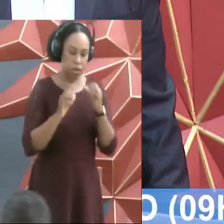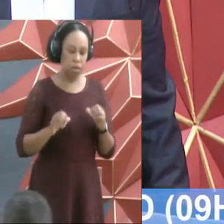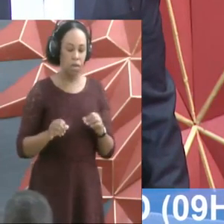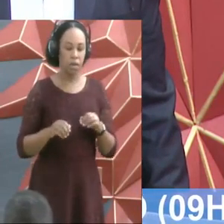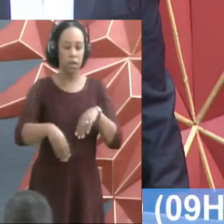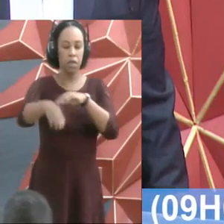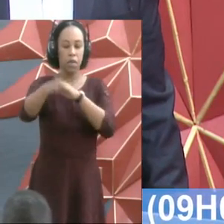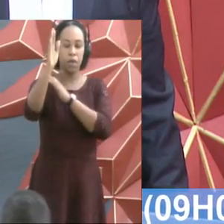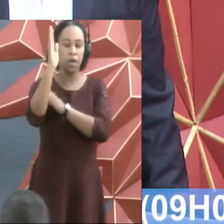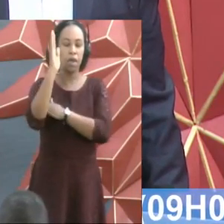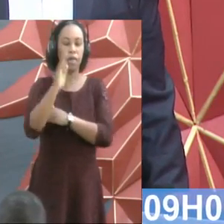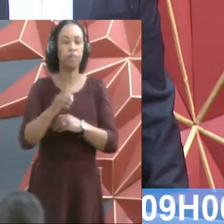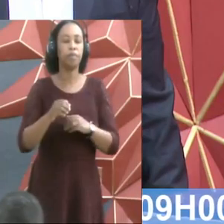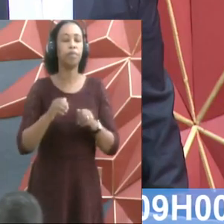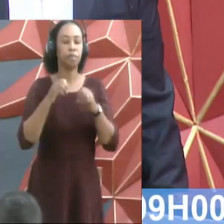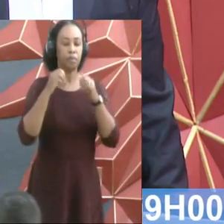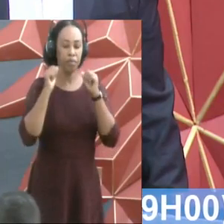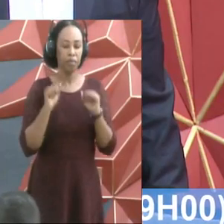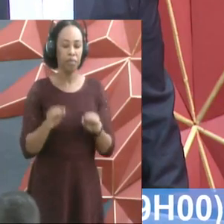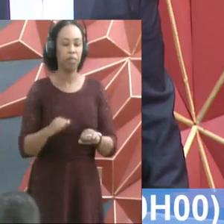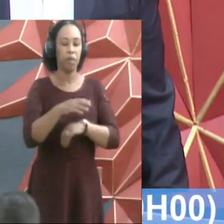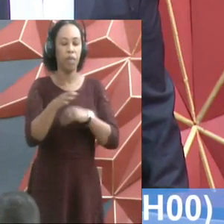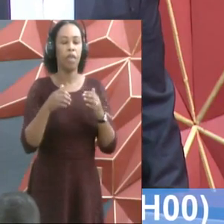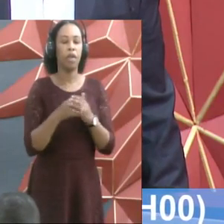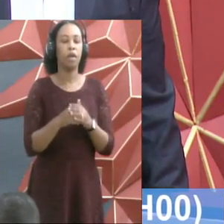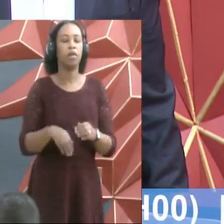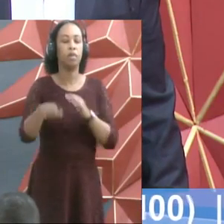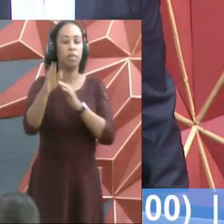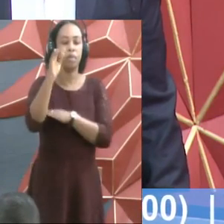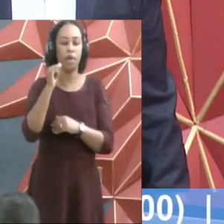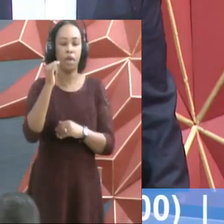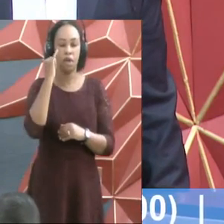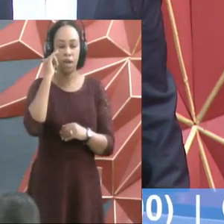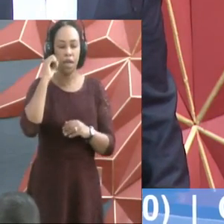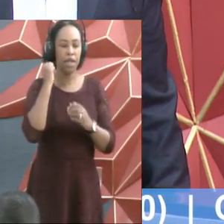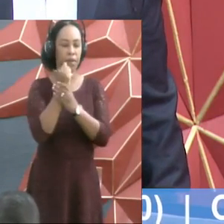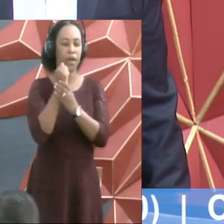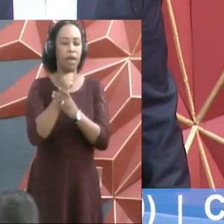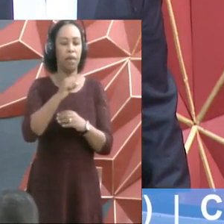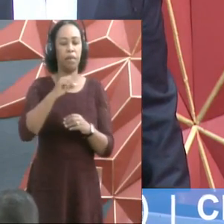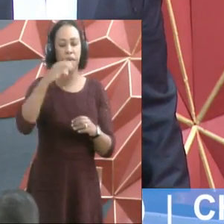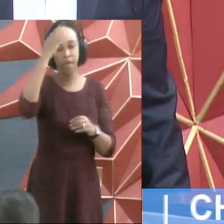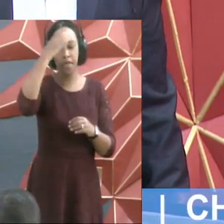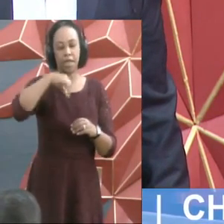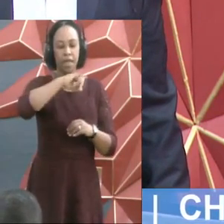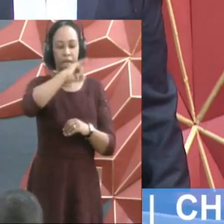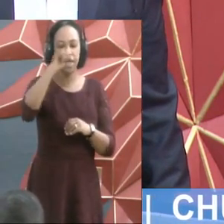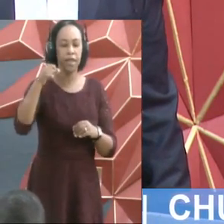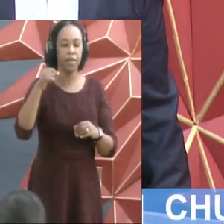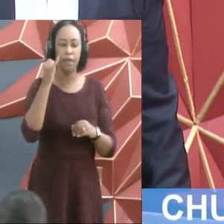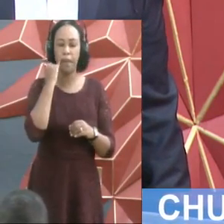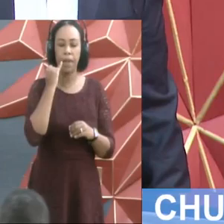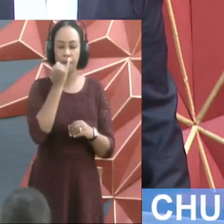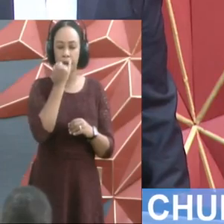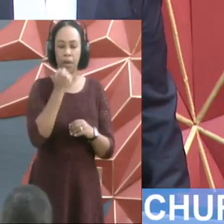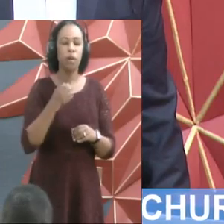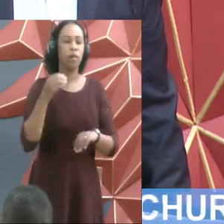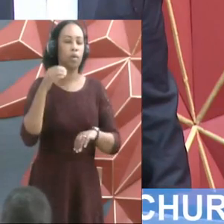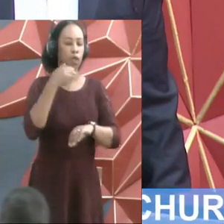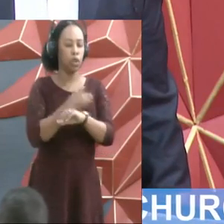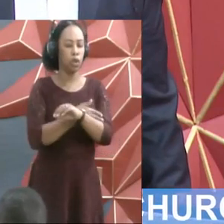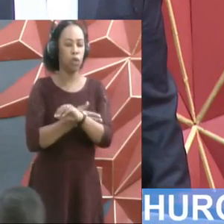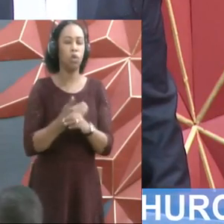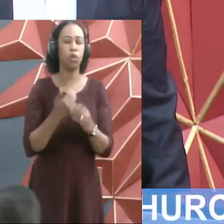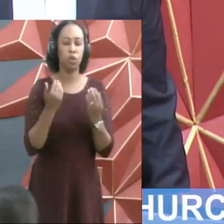Mana ishobora byose, mana ya Aburahamu, mana ya Isaka, mana ya Isirayeli, mu gitondo cy'uyu munsi, ubwoko